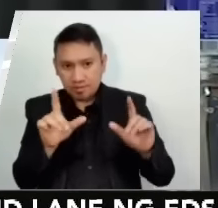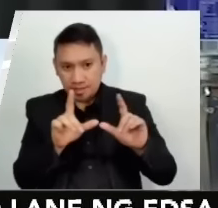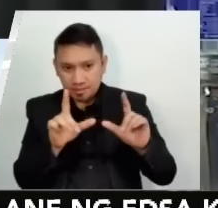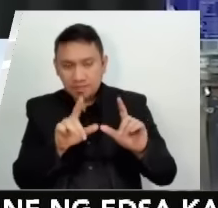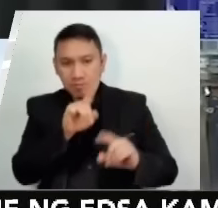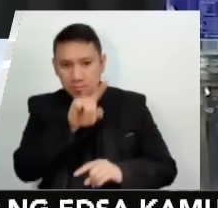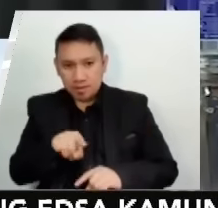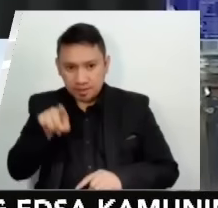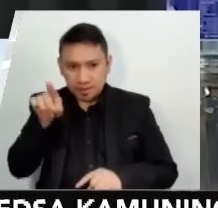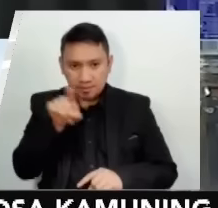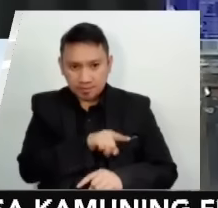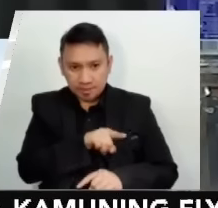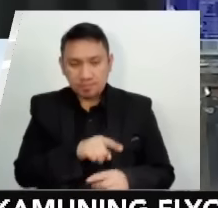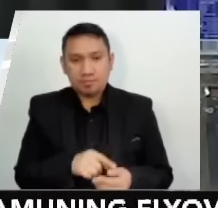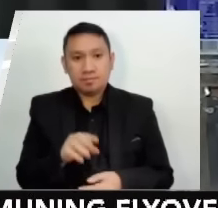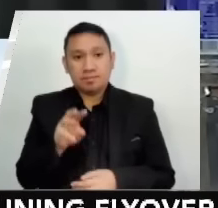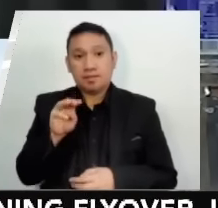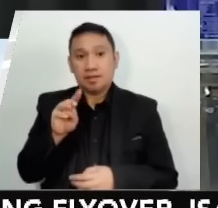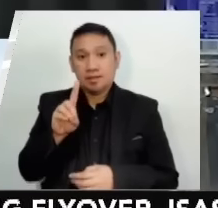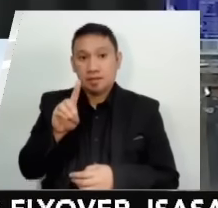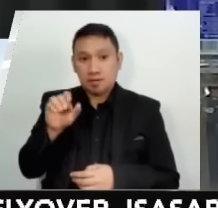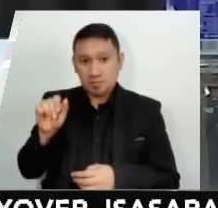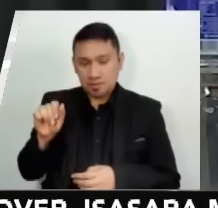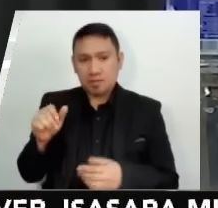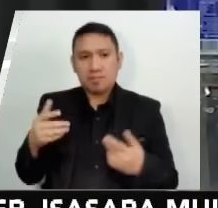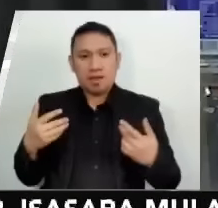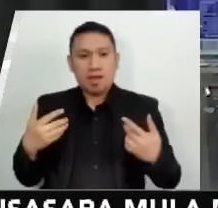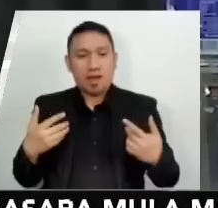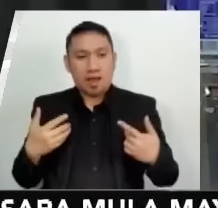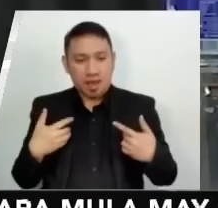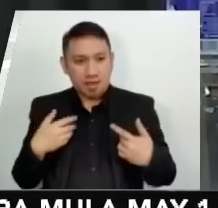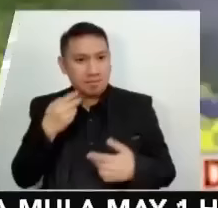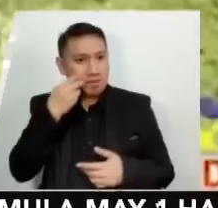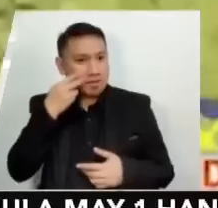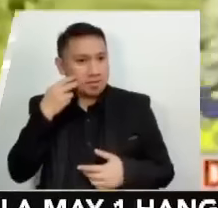MMDA na magsampa ng mga criminal complaint laban sa